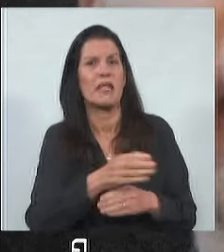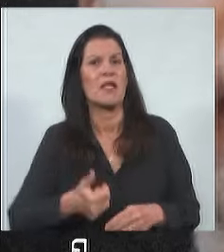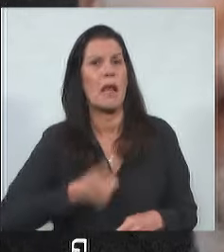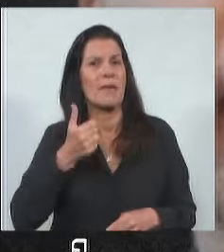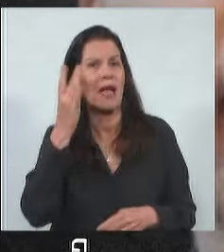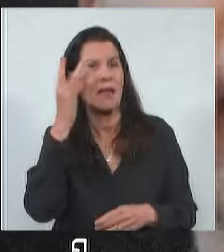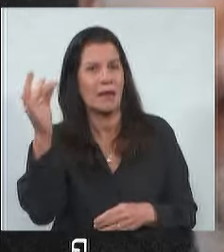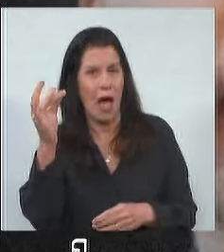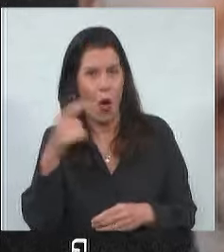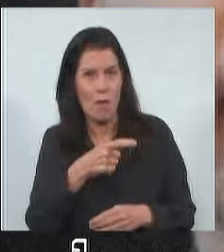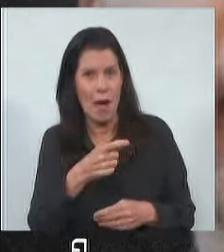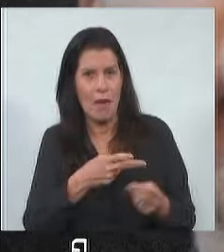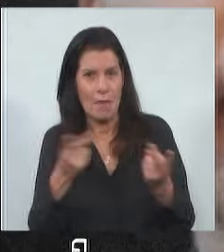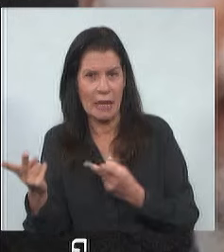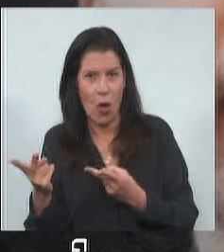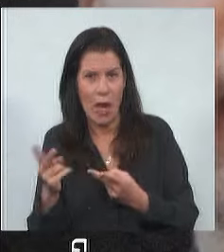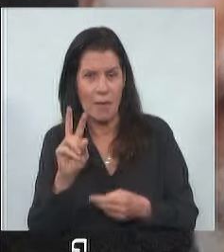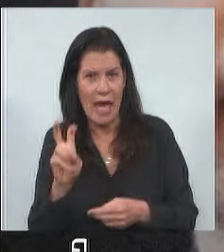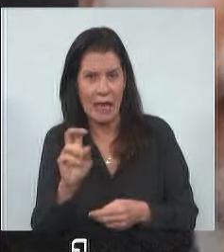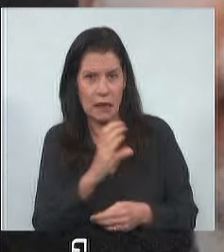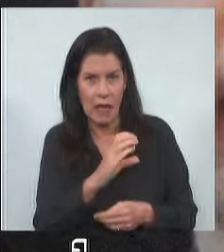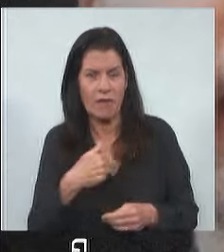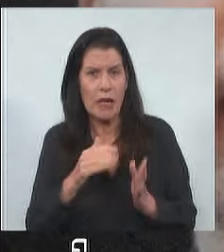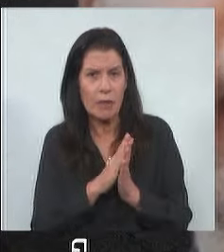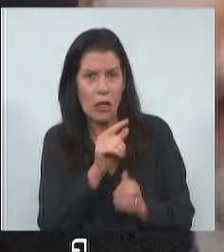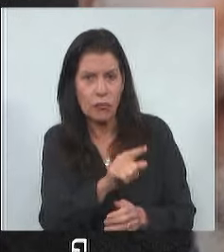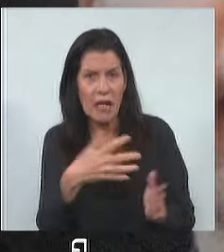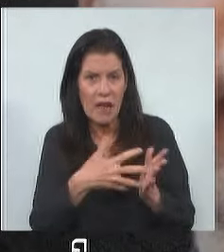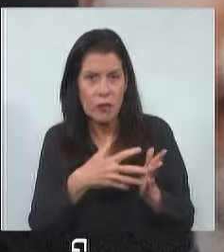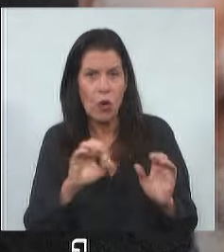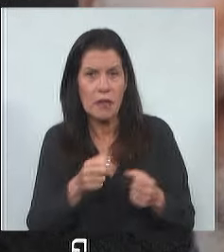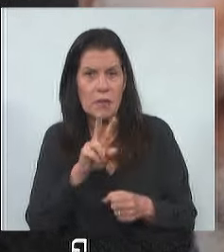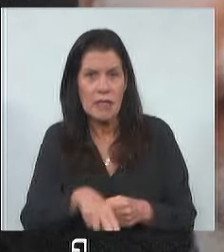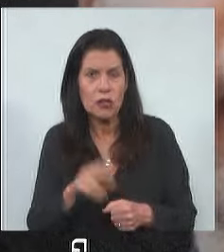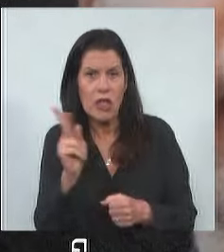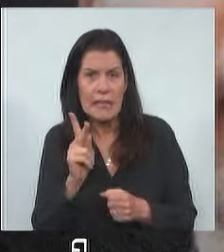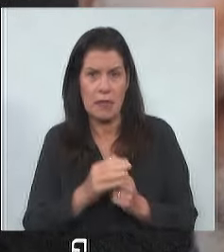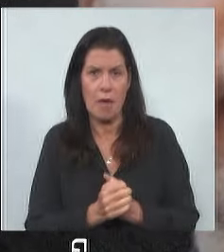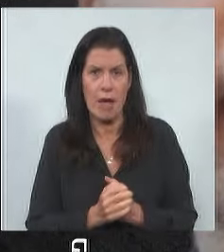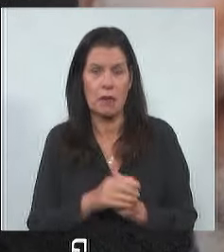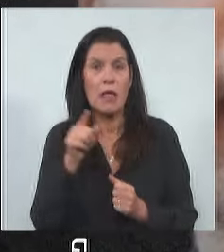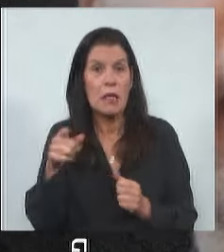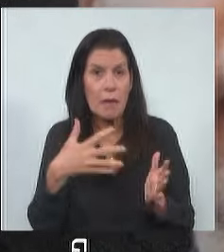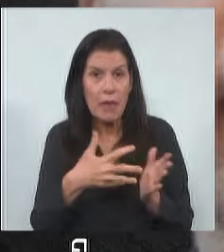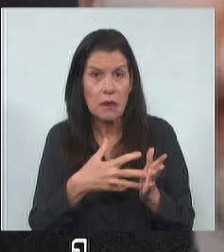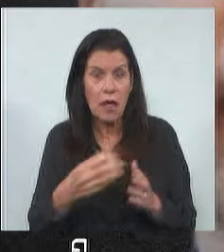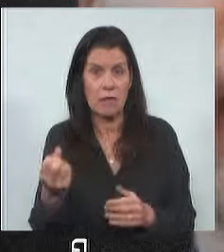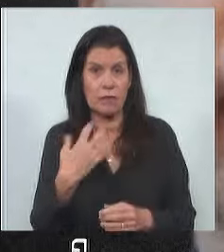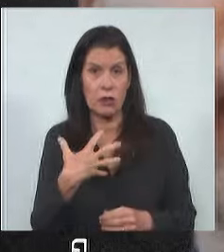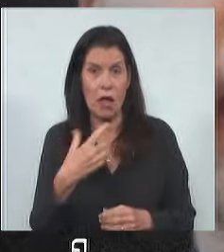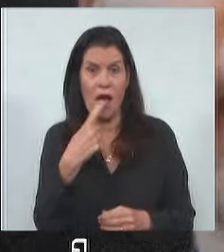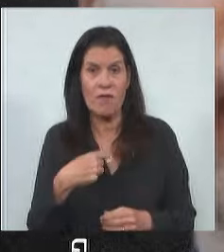מהעבודה, וביקשתי שתבדוק האם יש להם קסטלמן. היא בדקה ושלחה לי הודעה. אצלנו הוא